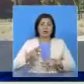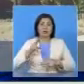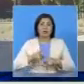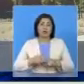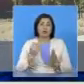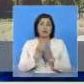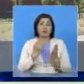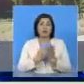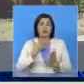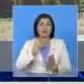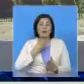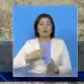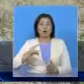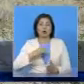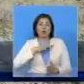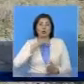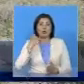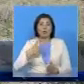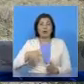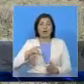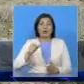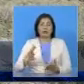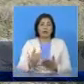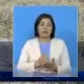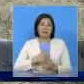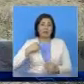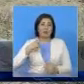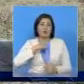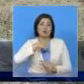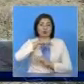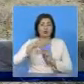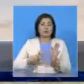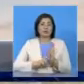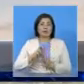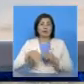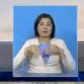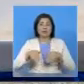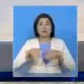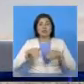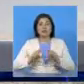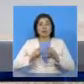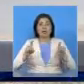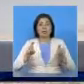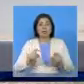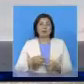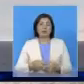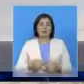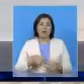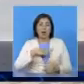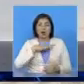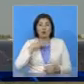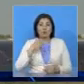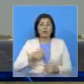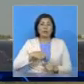жобалар Мәртөк ауданында көп. Басым бөлігі грант алып өз ісін бастаған. Олардың арасында тігін шеберханасы, қой қырғу қызметін ұсынғандар да